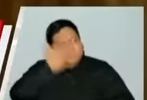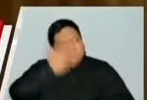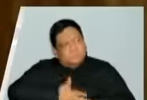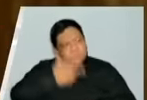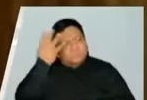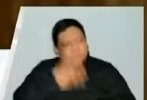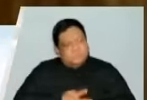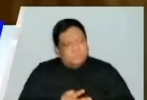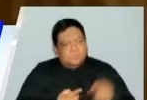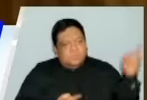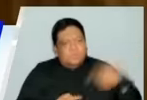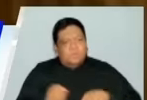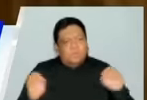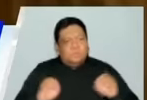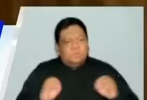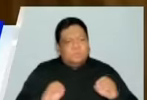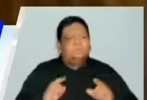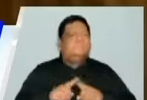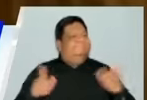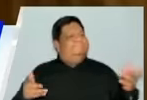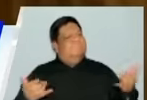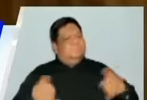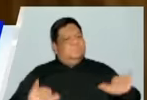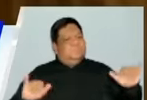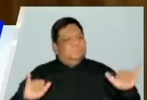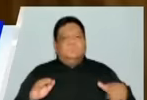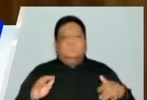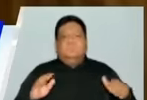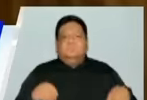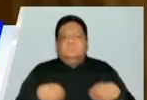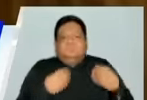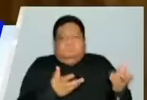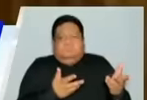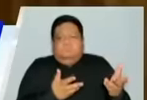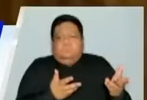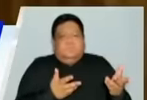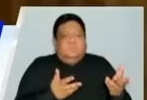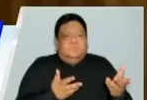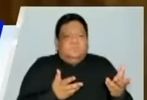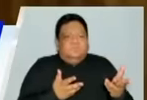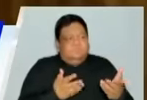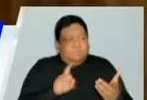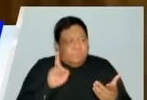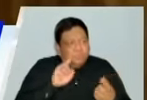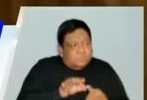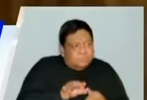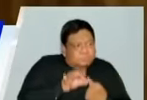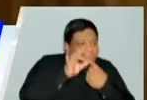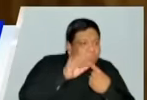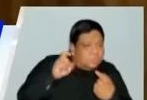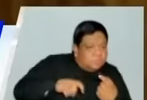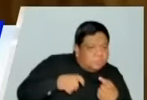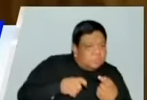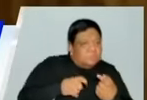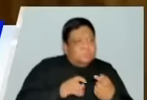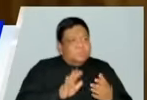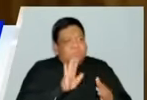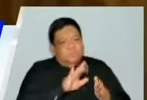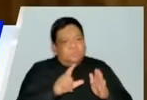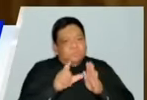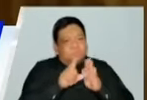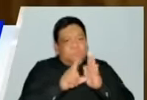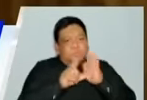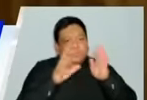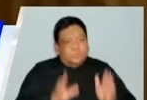pinagbigyan pa rin na on the special request of Attorney Topacio